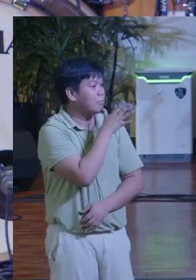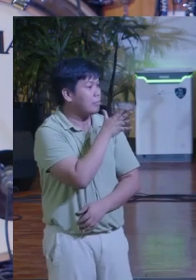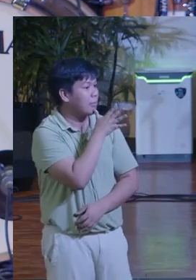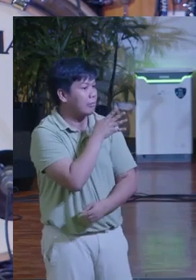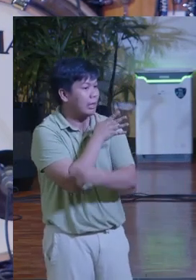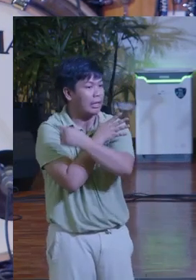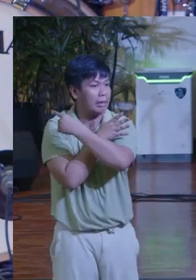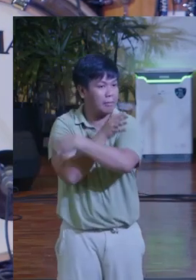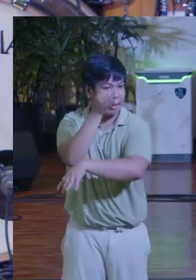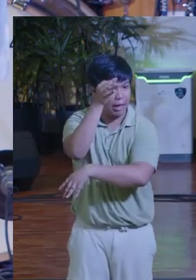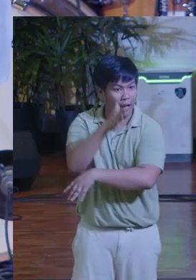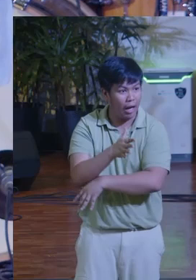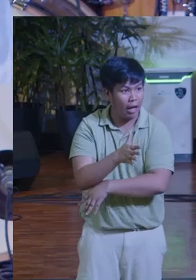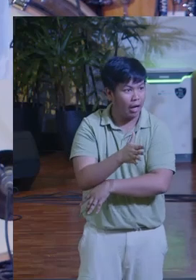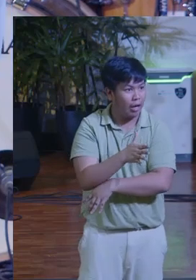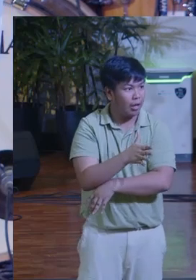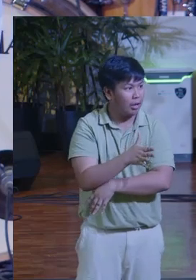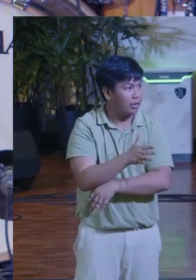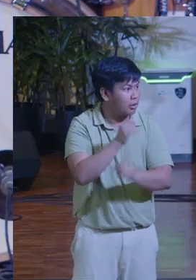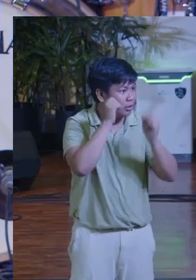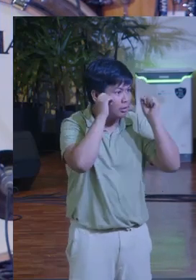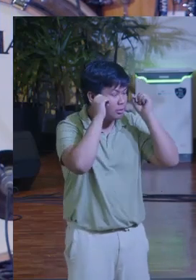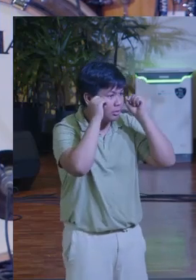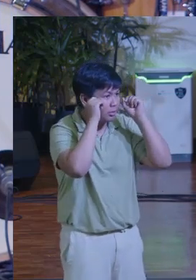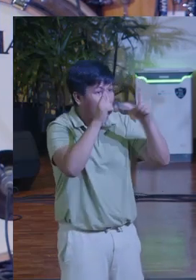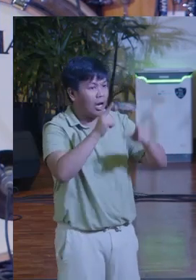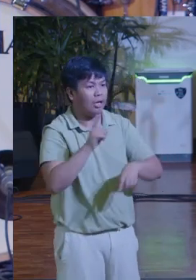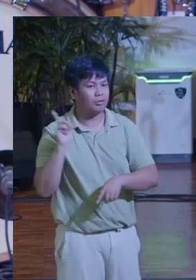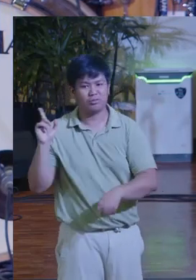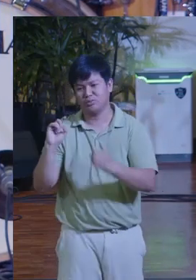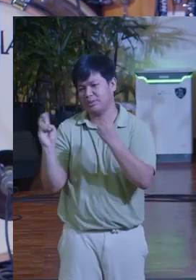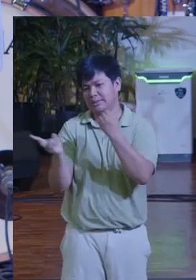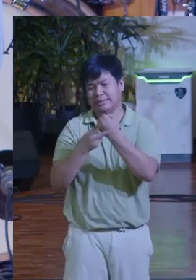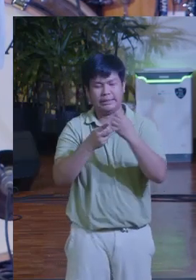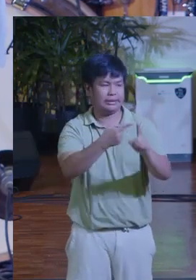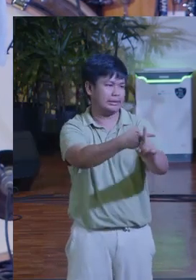inaasahan na ako ay maligtas